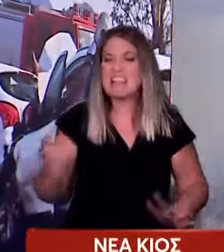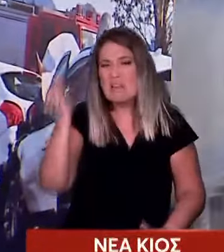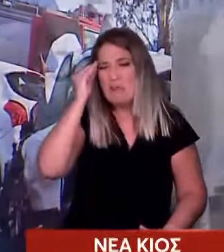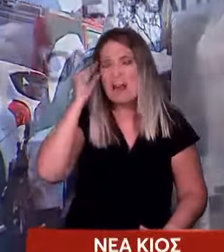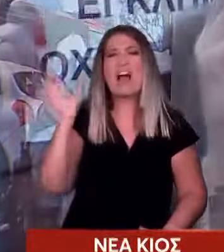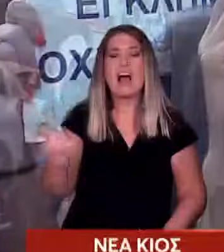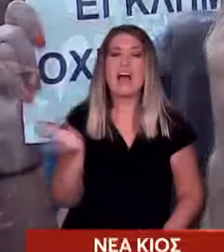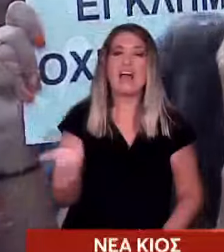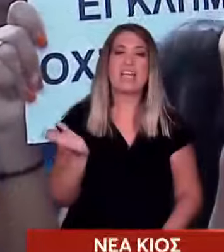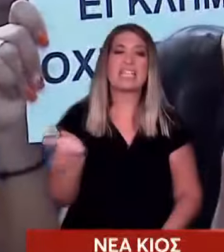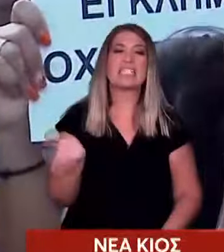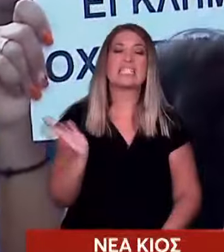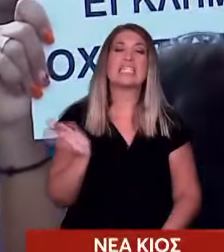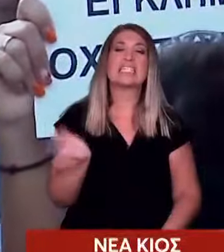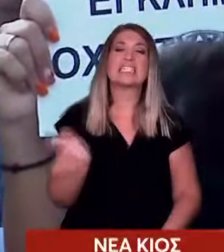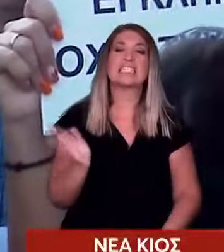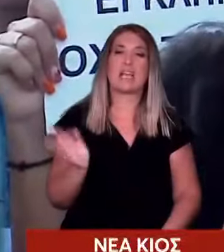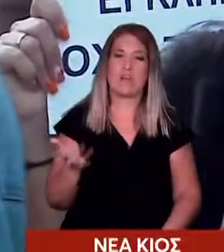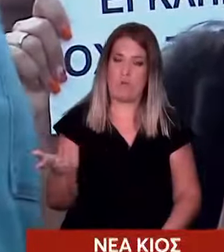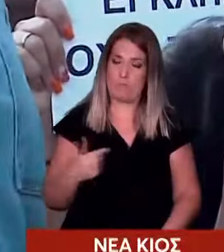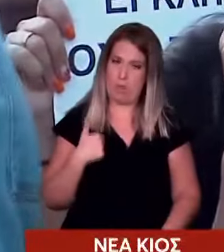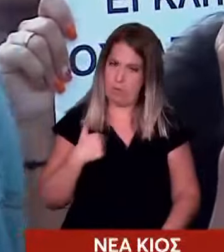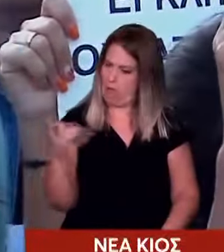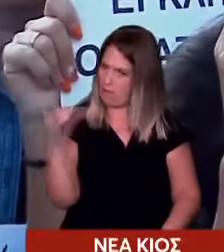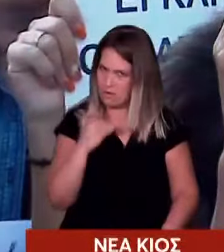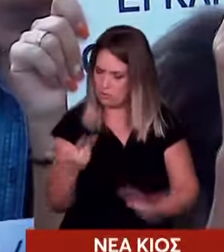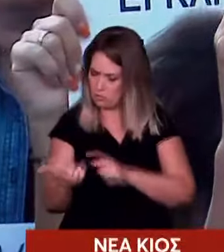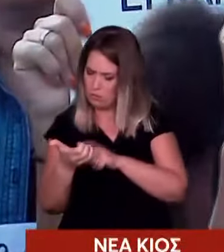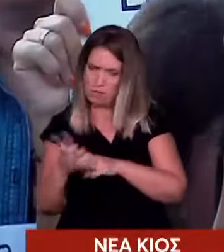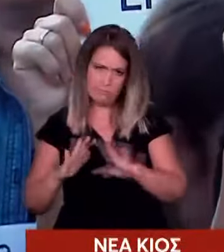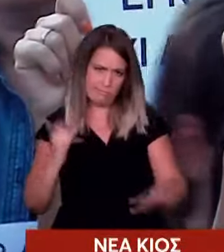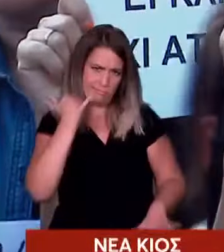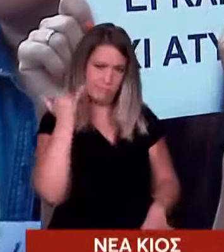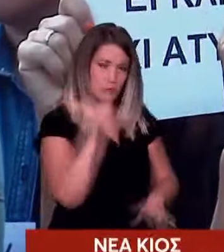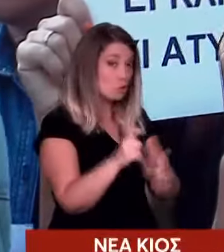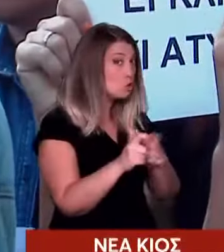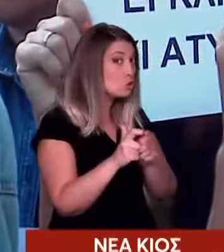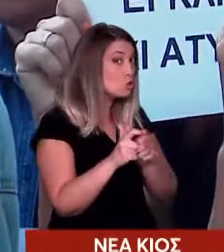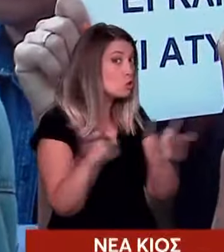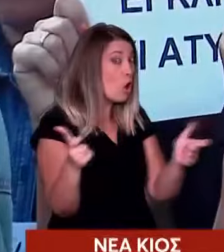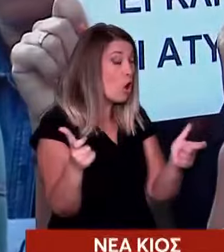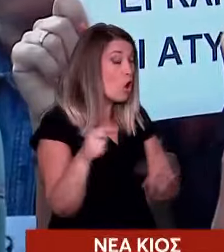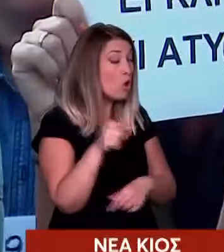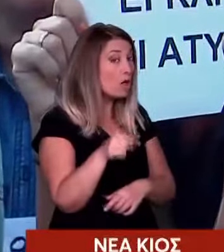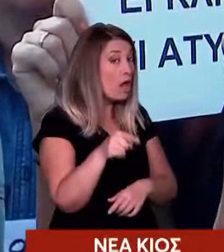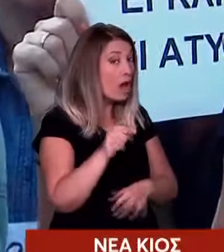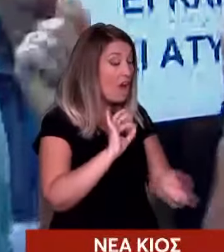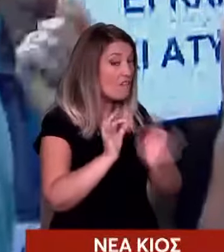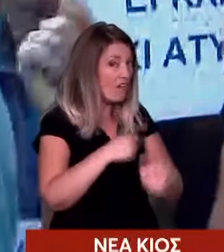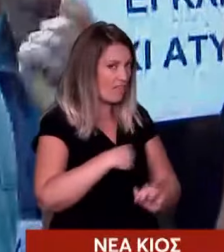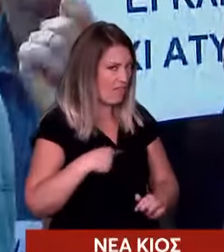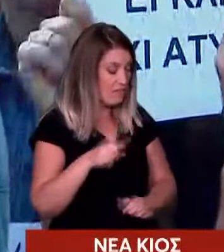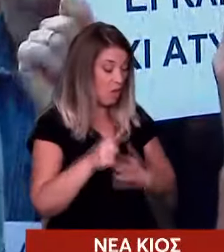βάζετε, θα φάτε ξύλο. Εγώ ενημέρωσα το σχολείο την Κυριακή το βράδυ. Τη Δευτέρα πήγε το παιδί μου και του είχα δώσει την οδηγία: σε